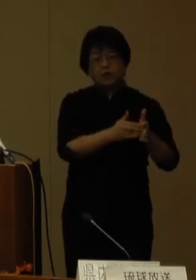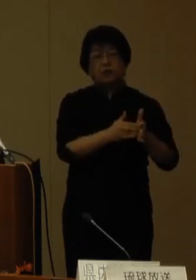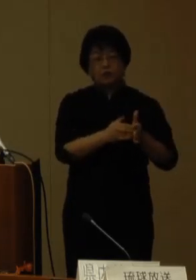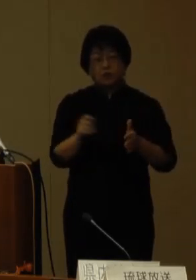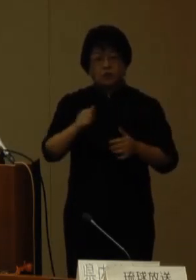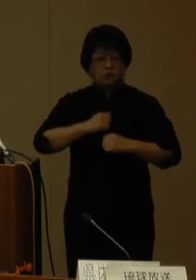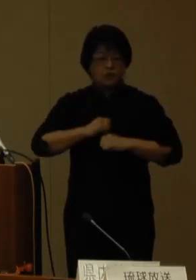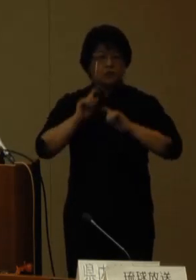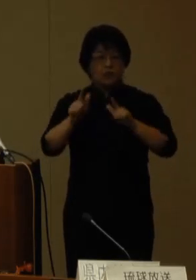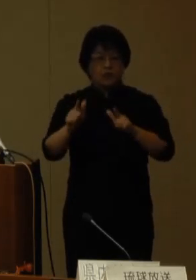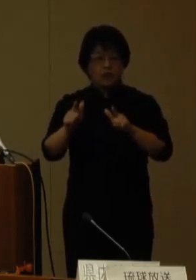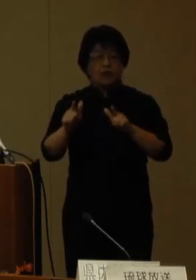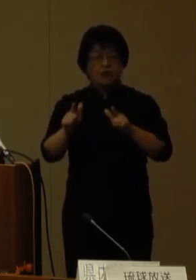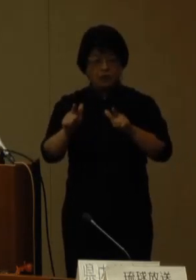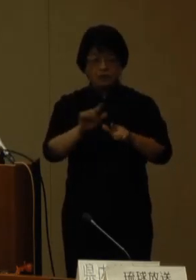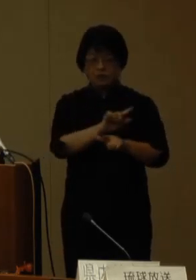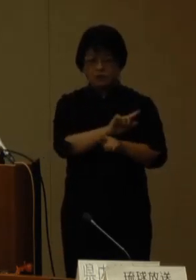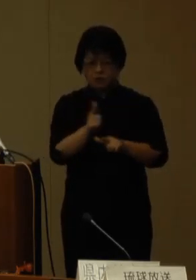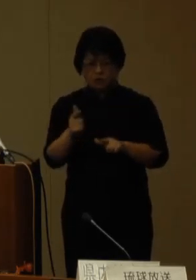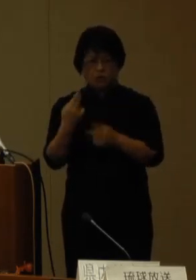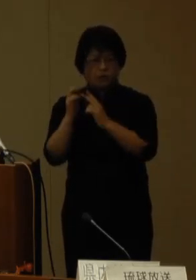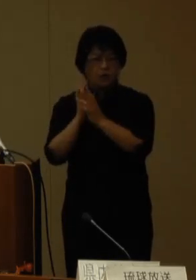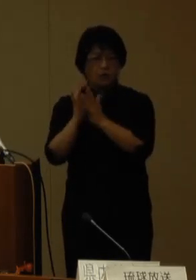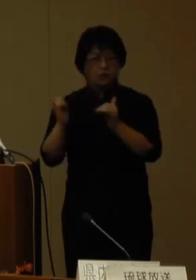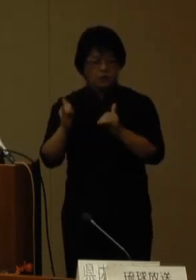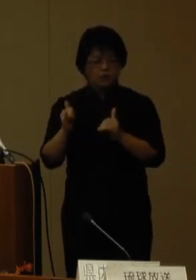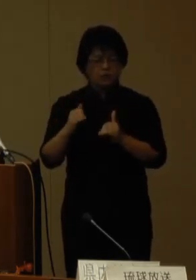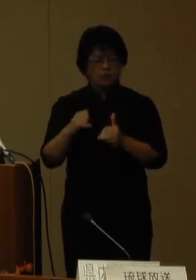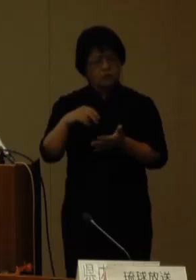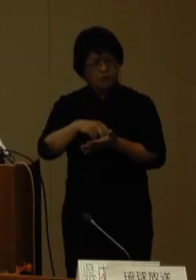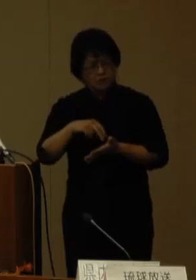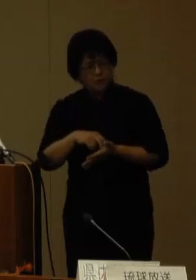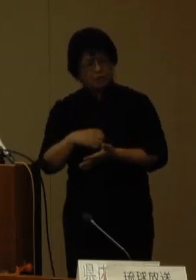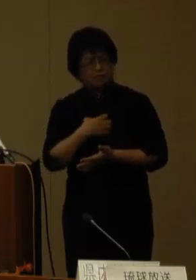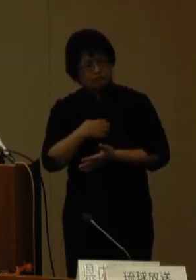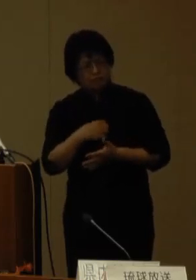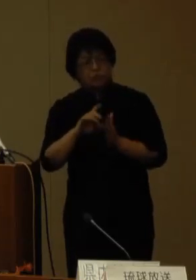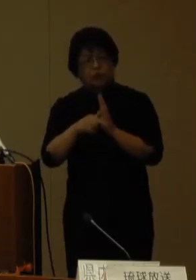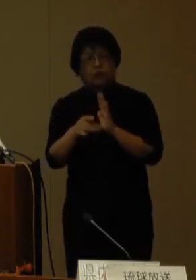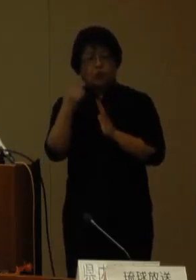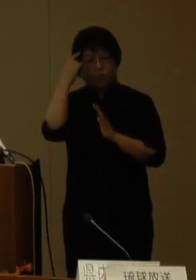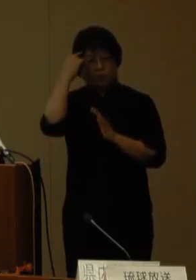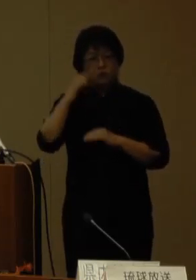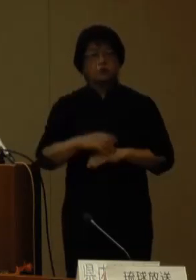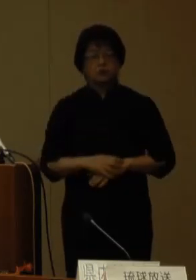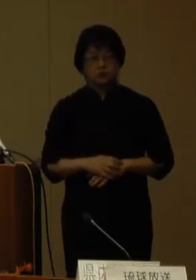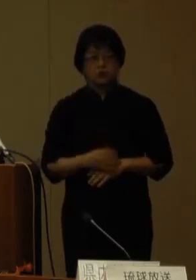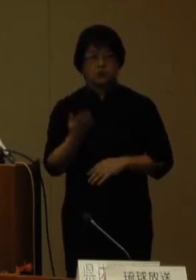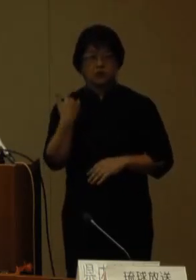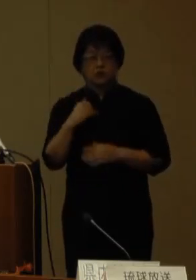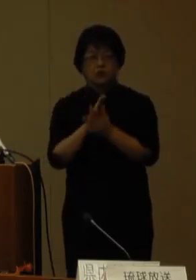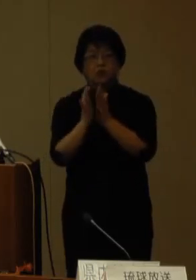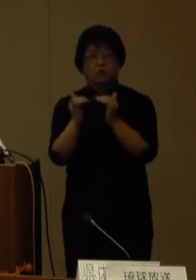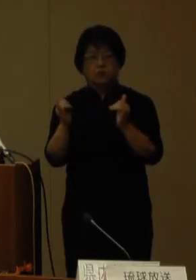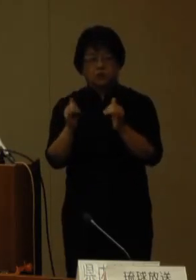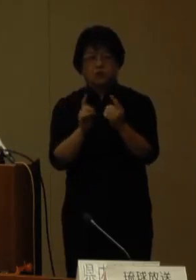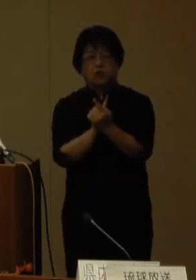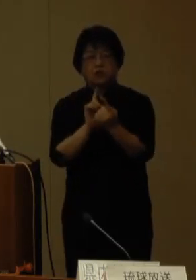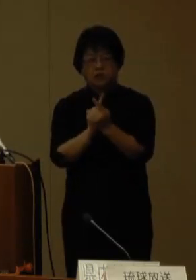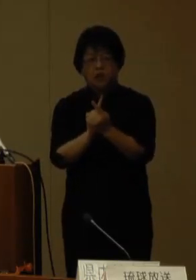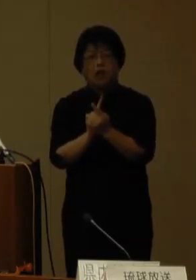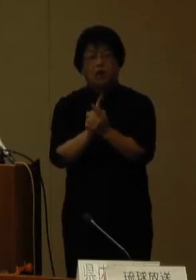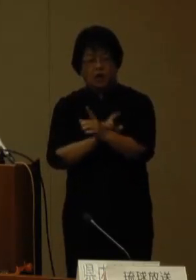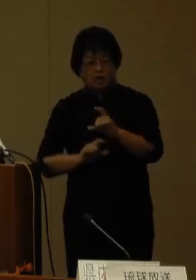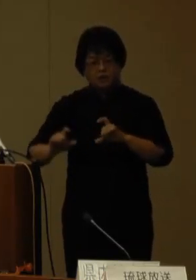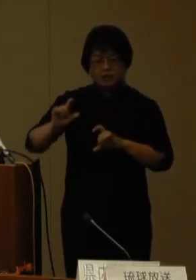ね、まあ、県民にとってはかなり、まあ、正直悲惨な事態になっているなというふうに思ってます。先ほども県民に対してですね、重ねてあの我慢をお願いする